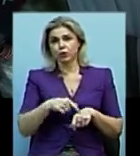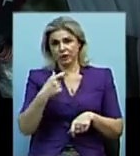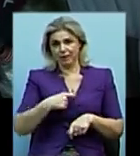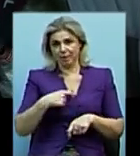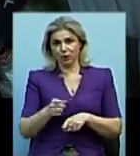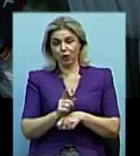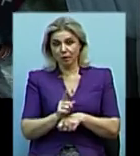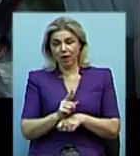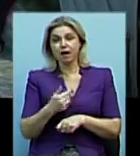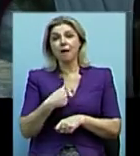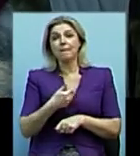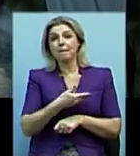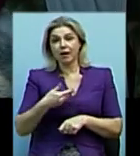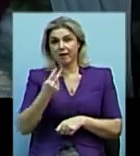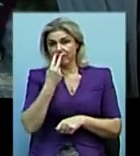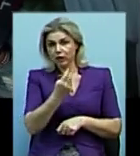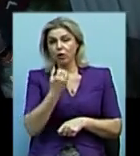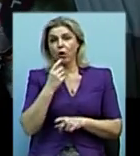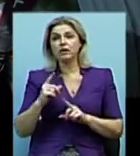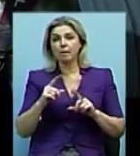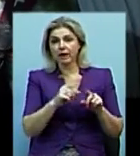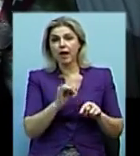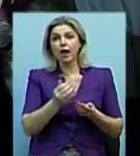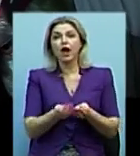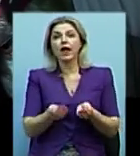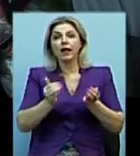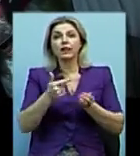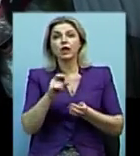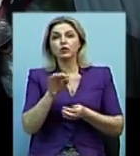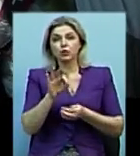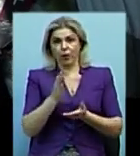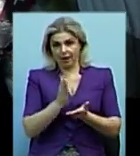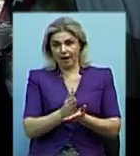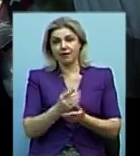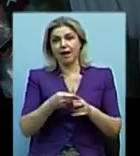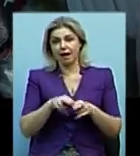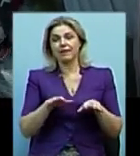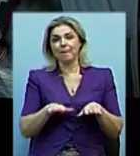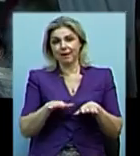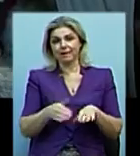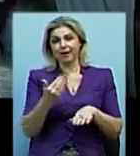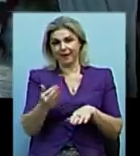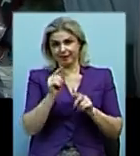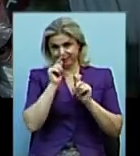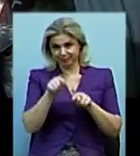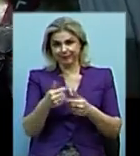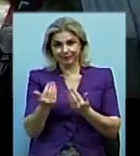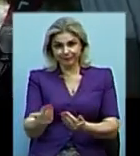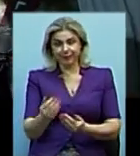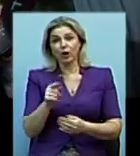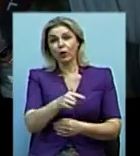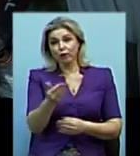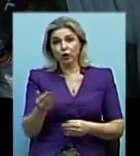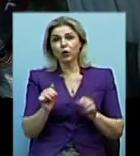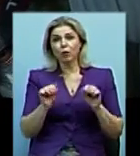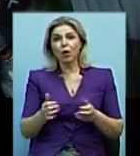почувати. Ми бачили, коли проїжджали, і гнізда їхні. Думаю, це місце є місцем їх зосередження. Вони могли б тут